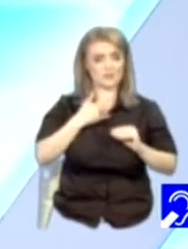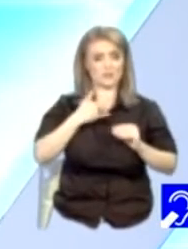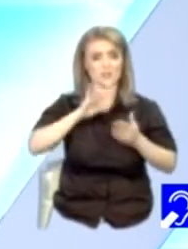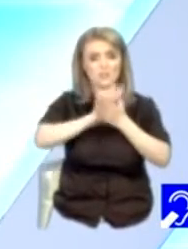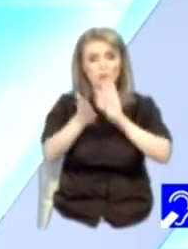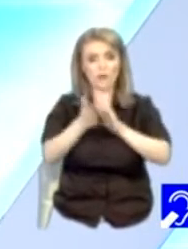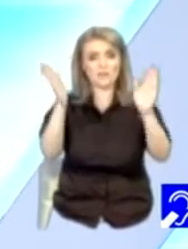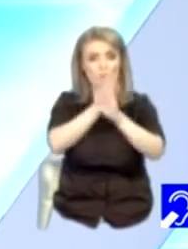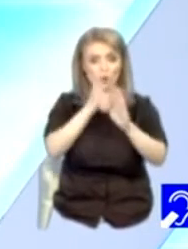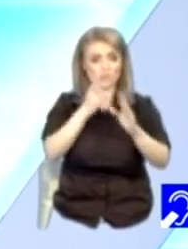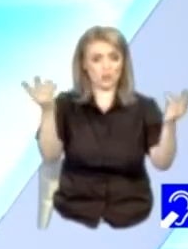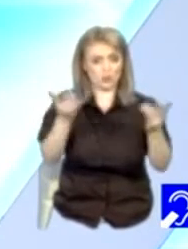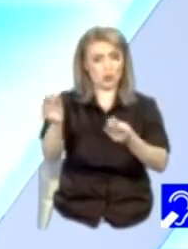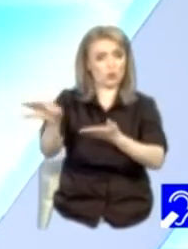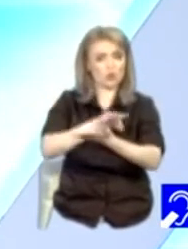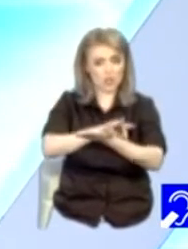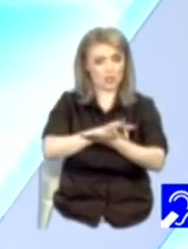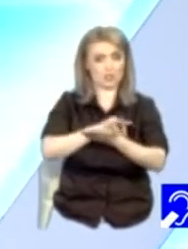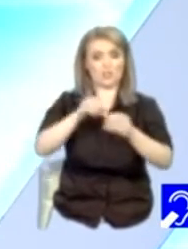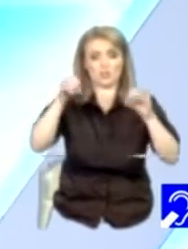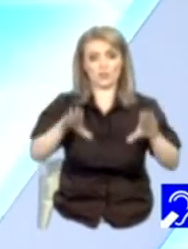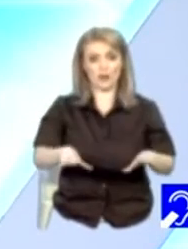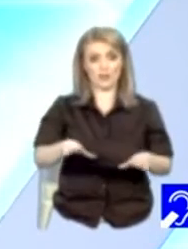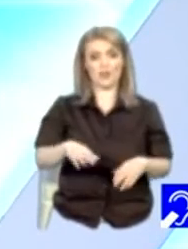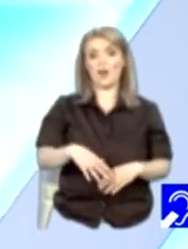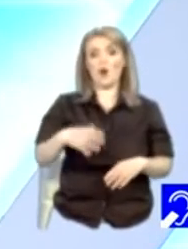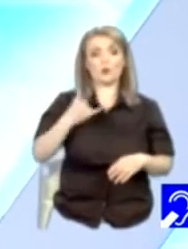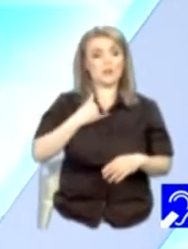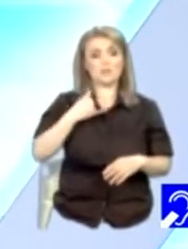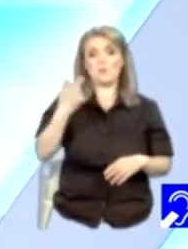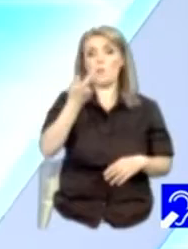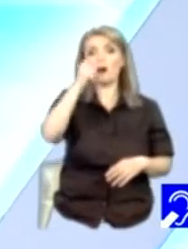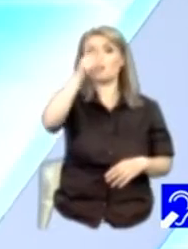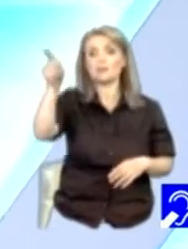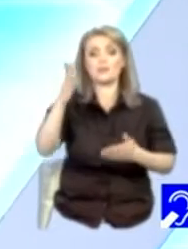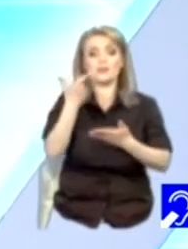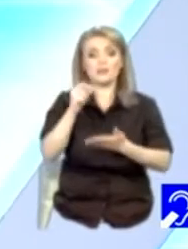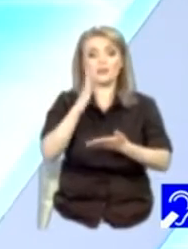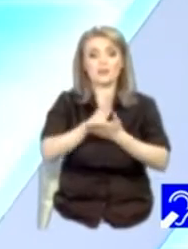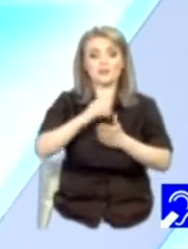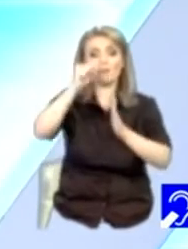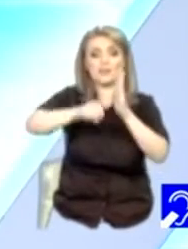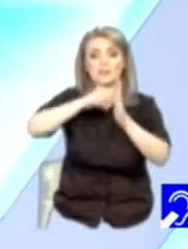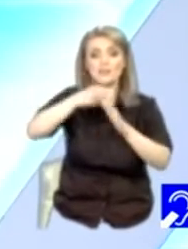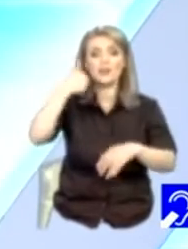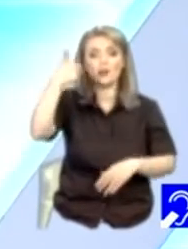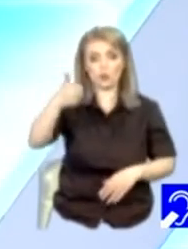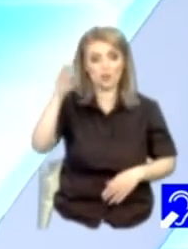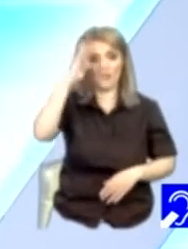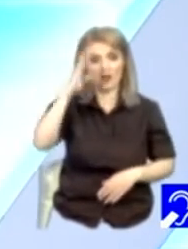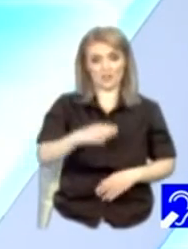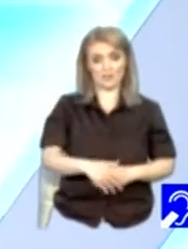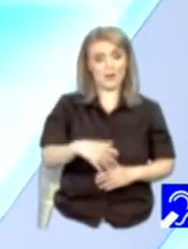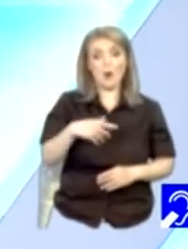Moldova. 85% dintre fântânile noastre nu sunt bune, nu au apă bună de băut, sunt poluate. Și